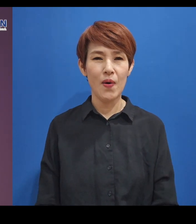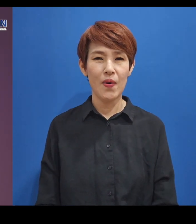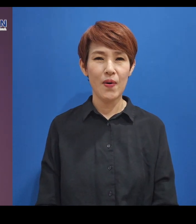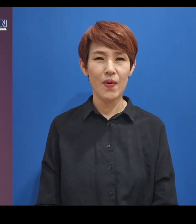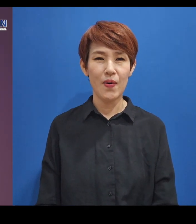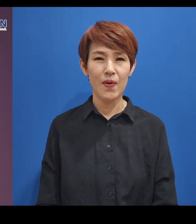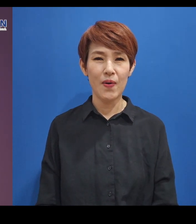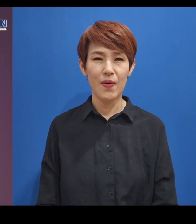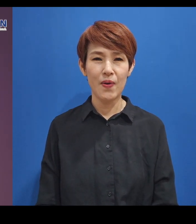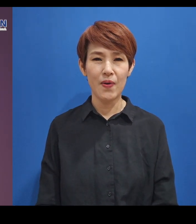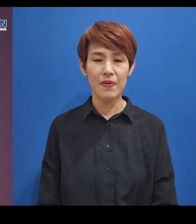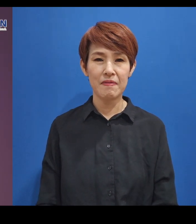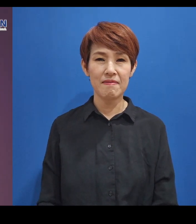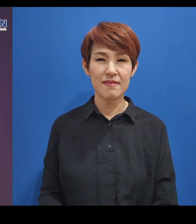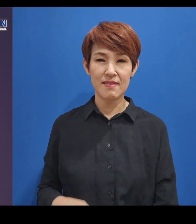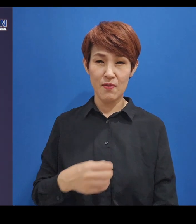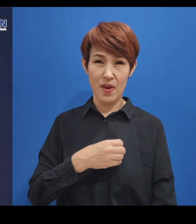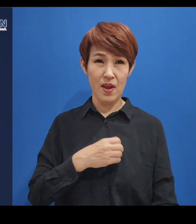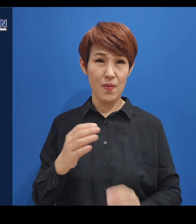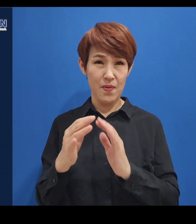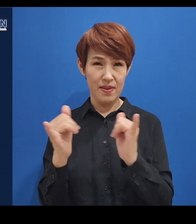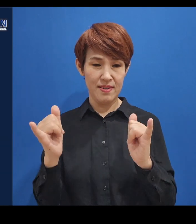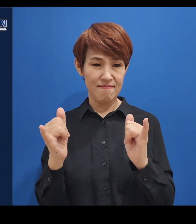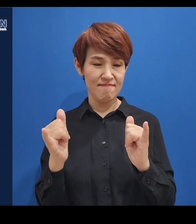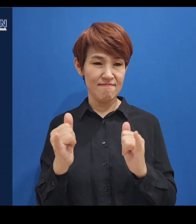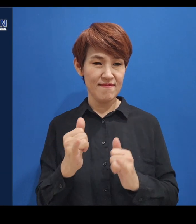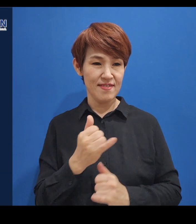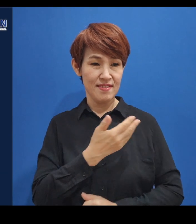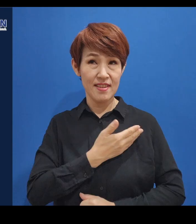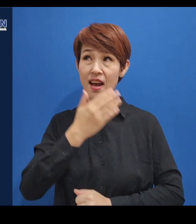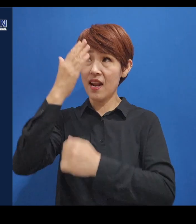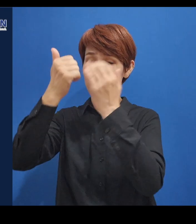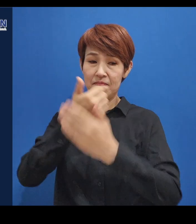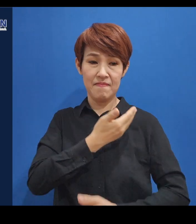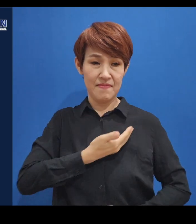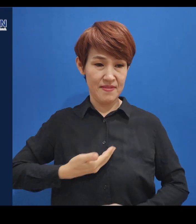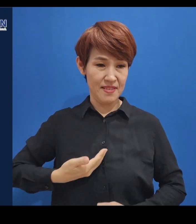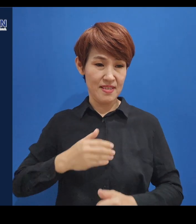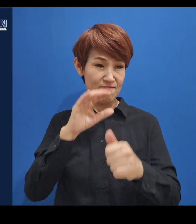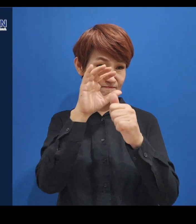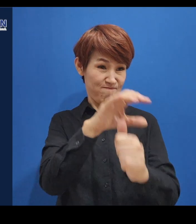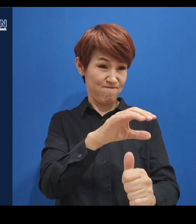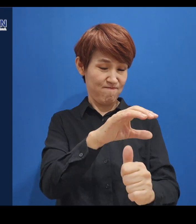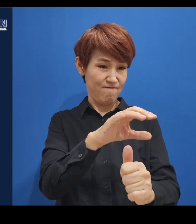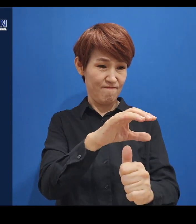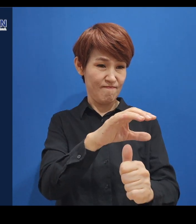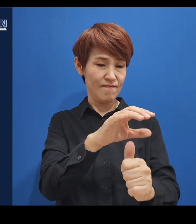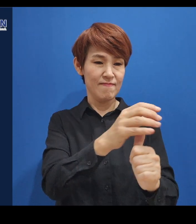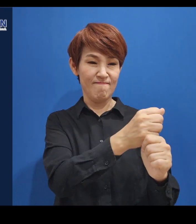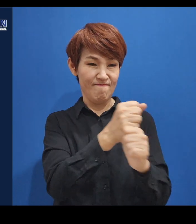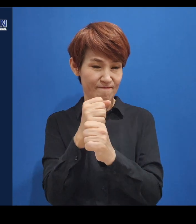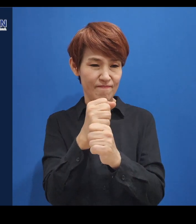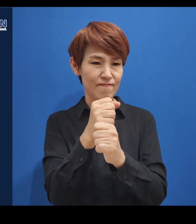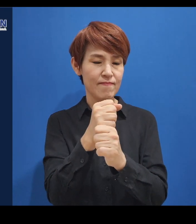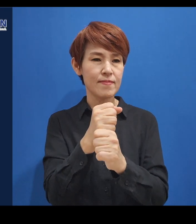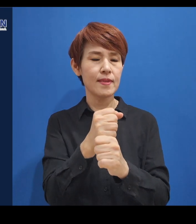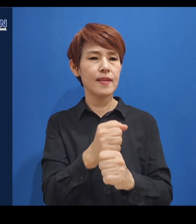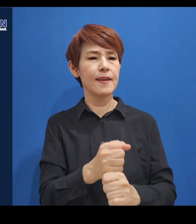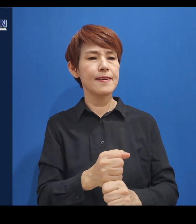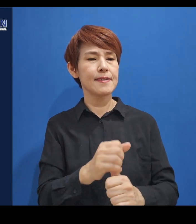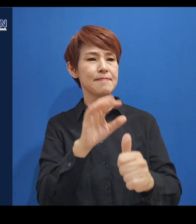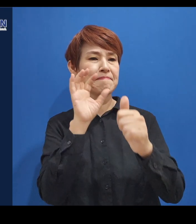사내들이니 사도들을 붙들어 와서 이렇게 말합니다. 우리가 이 이름으로 사람을 가르치지 말라고